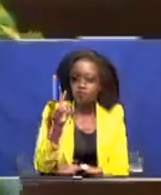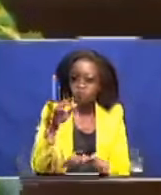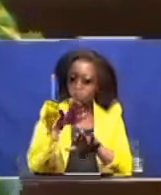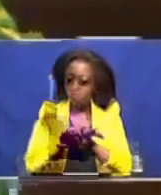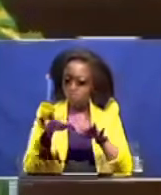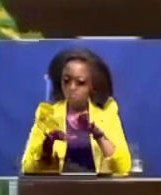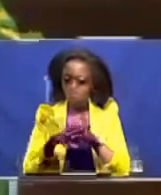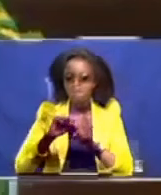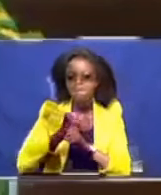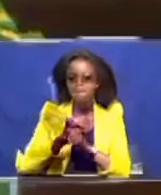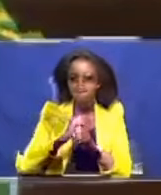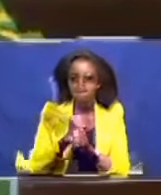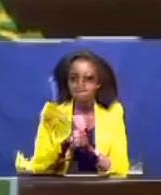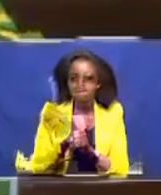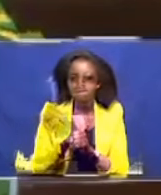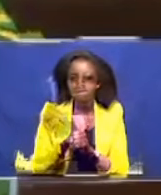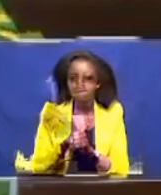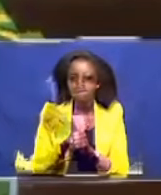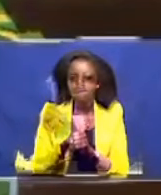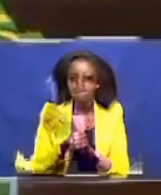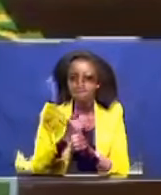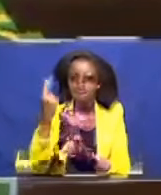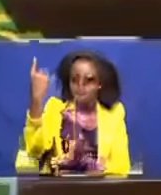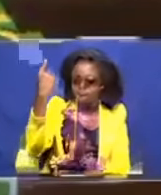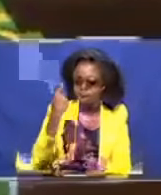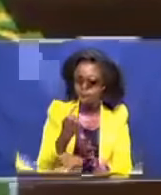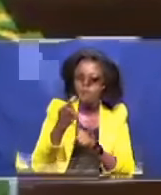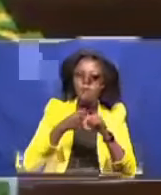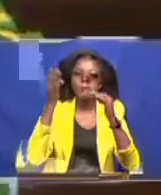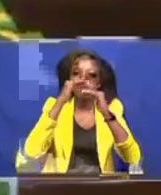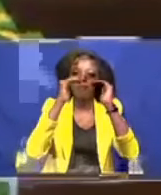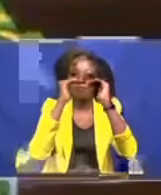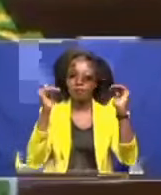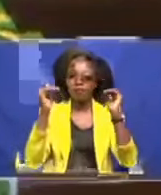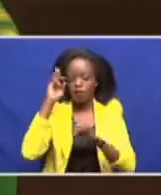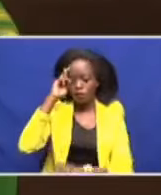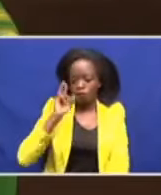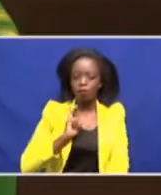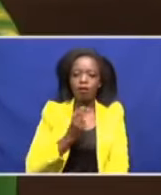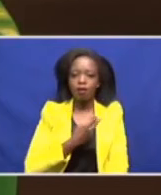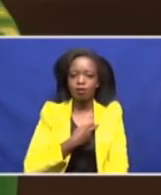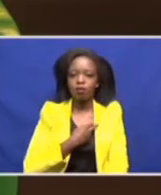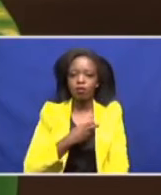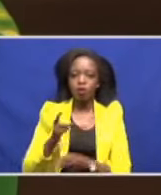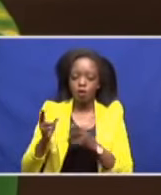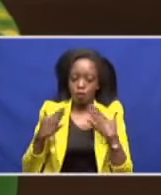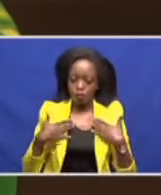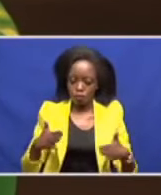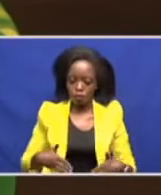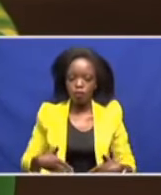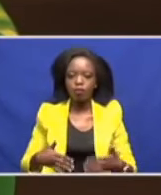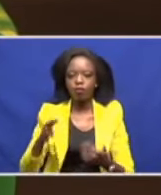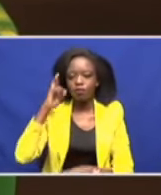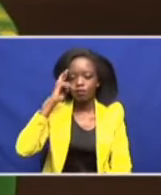vyote vimeumbwa naye, ameshuka toka mbinguni kwa ajili yetu sisi wanadamu na kwa ajili